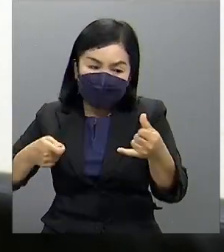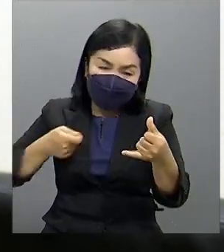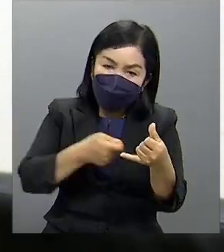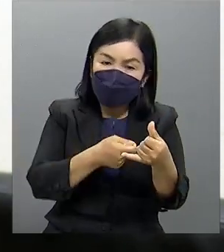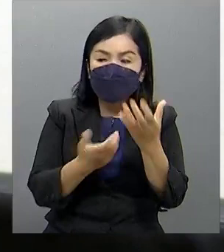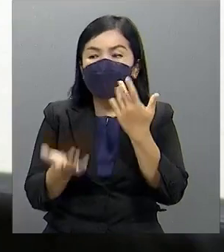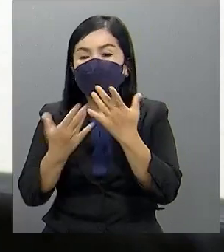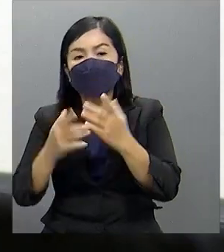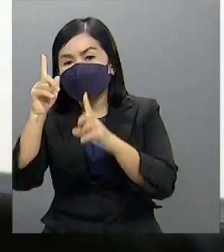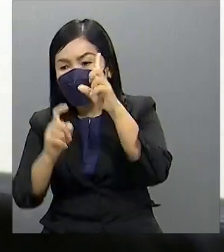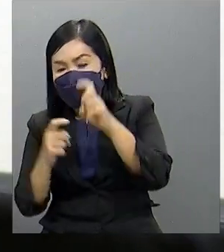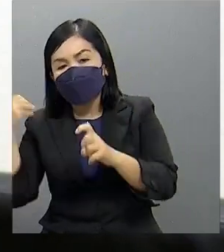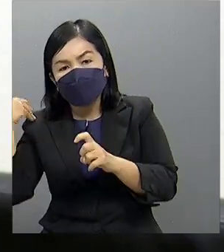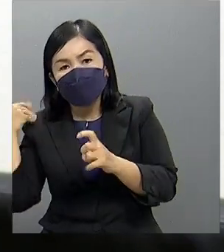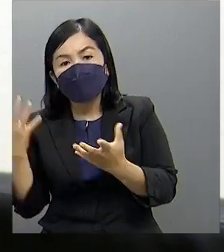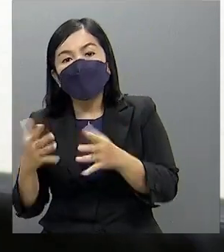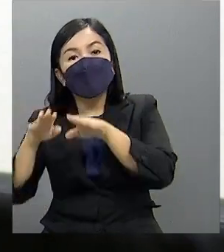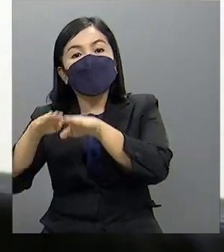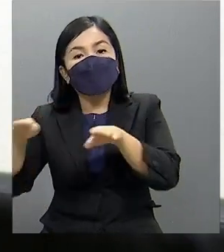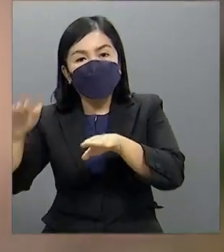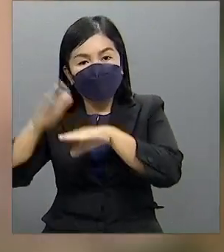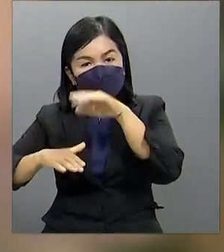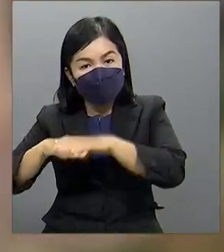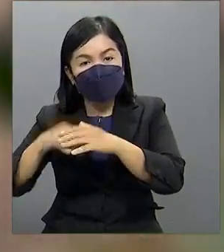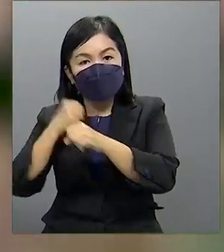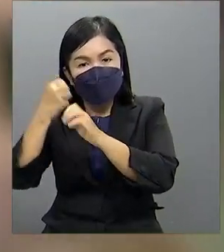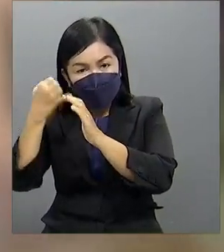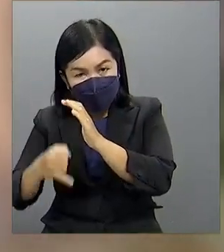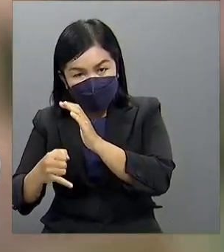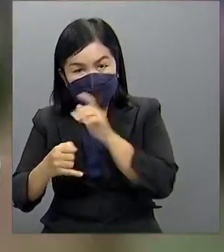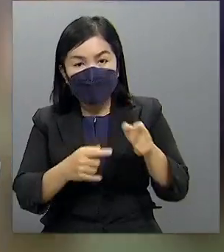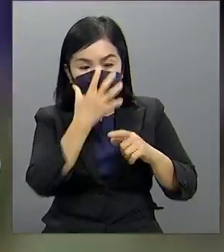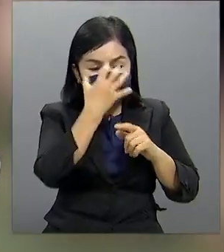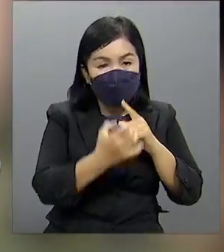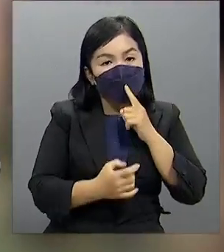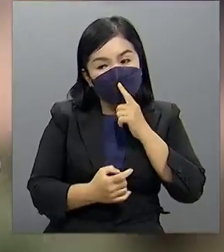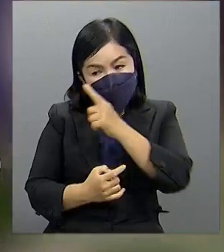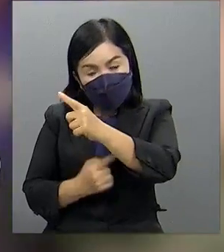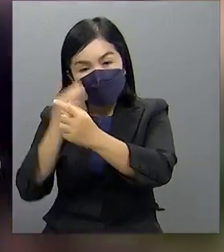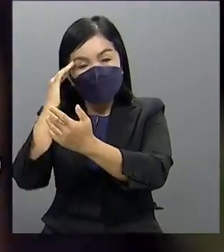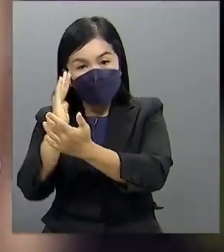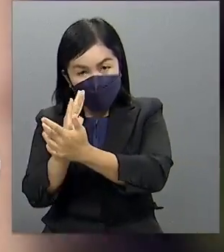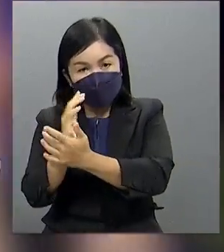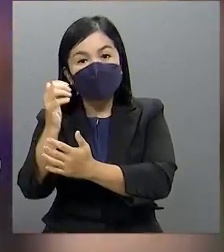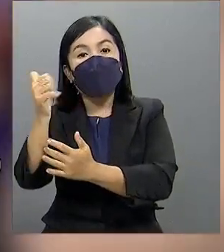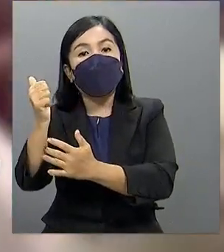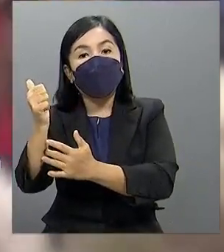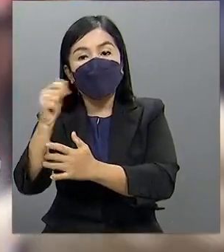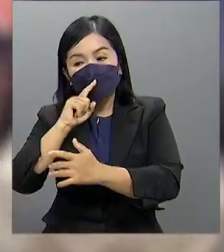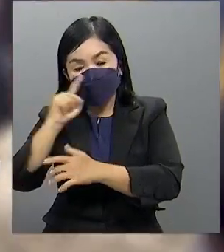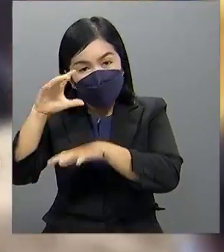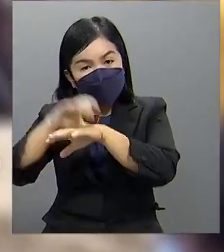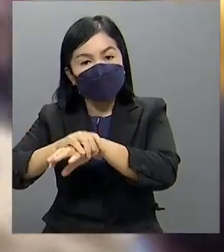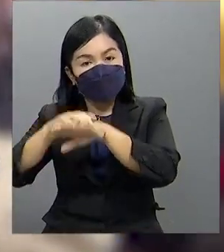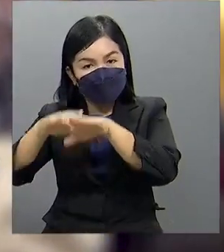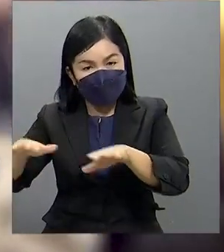แบบนี้เนี่ยนะครับเด็กเนี่ยนะครับทางผู้เสียหายเนี่ยนะครับสามารถแจ้งความนะครับร้องทุกข์เพื่อดำเนินคดีเอากับเด็กก็ได้นะครับ